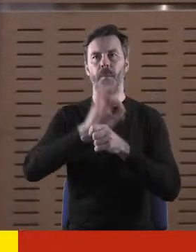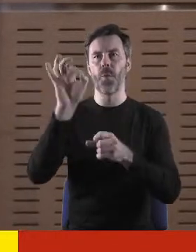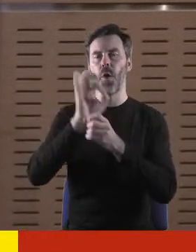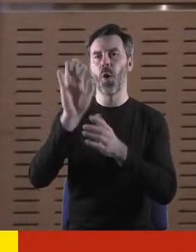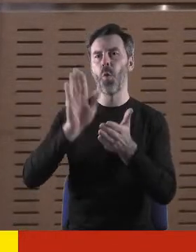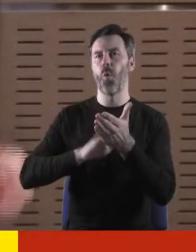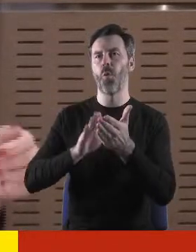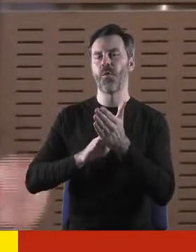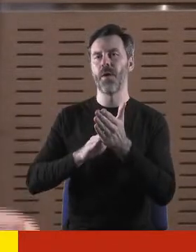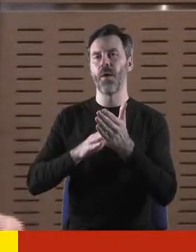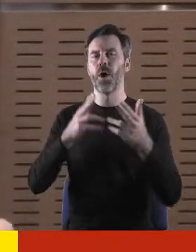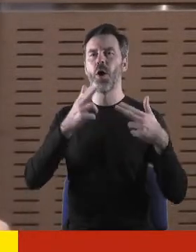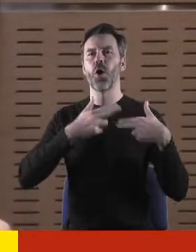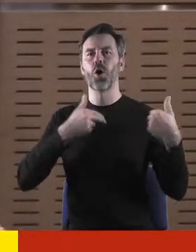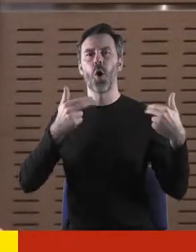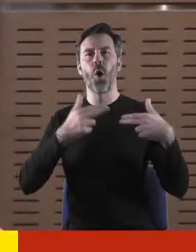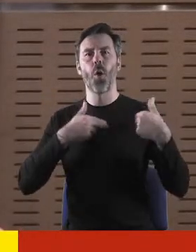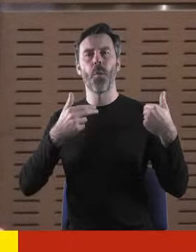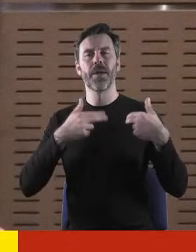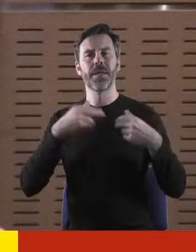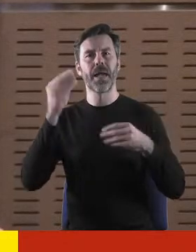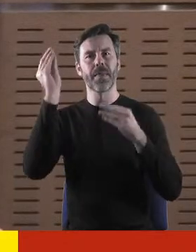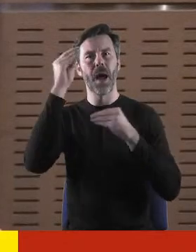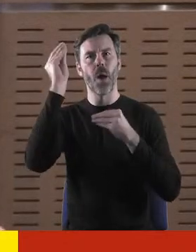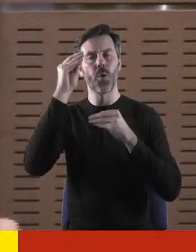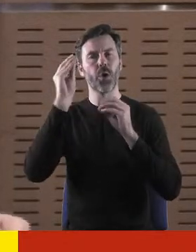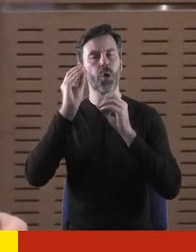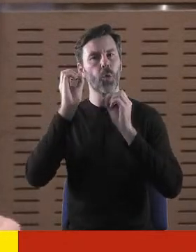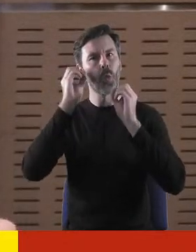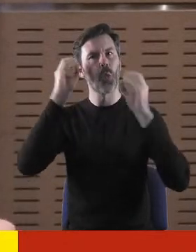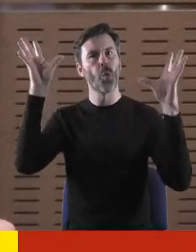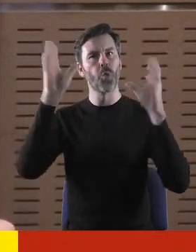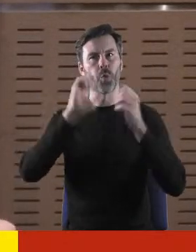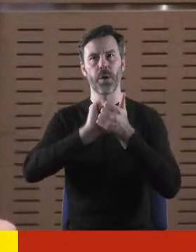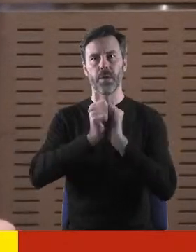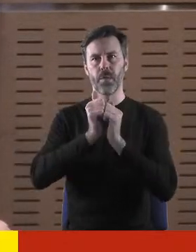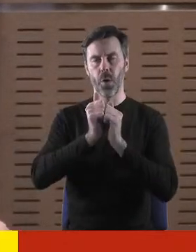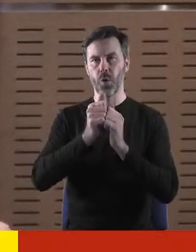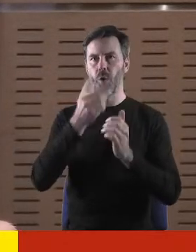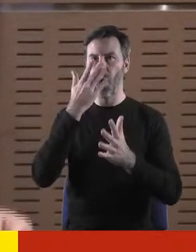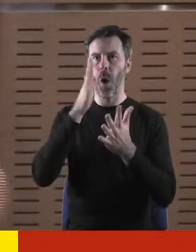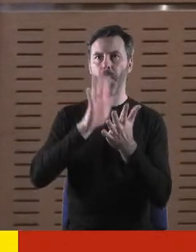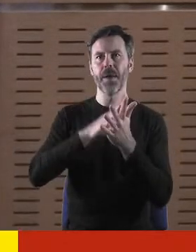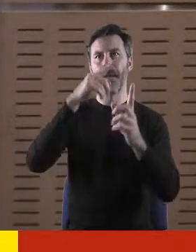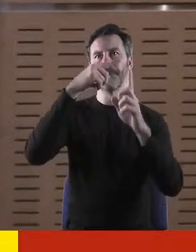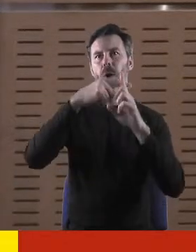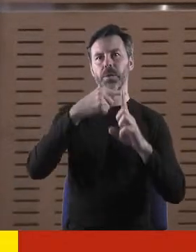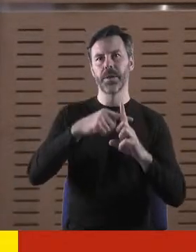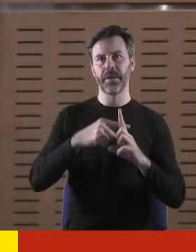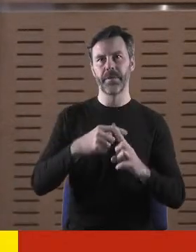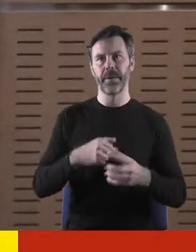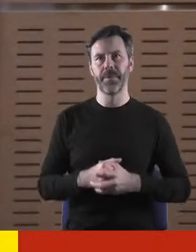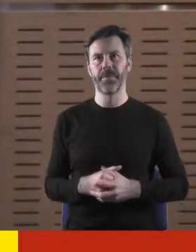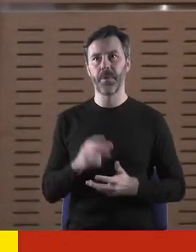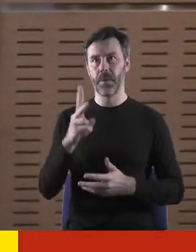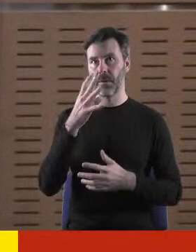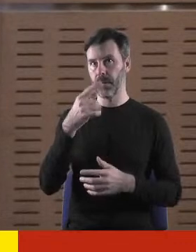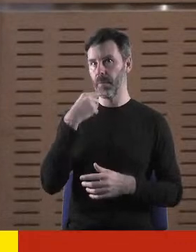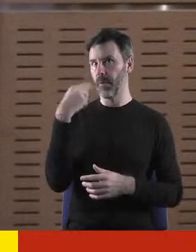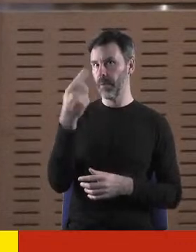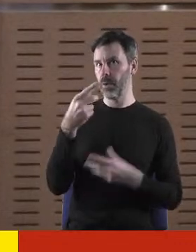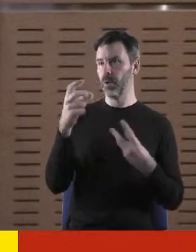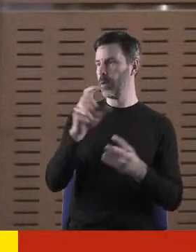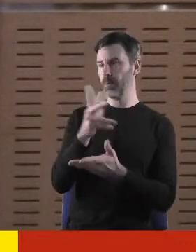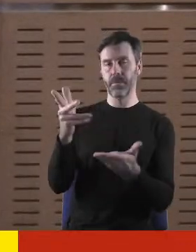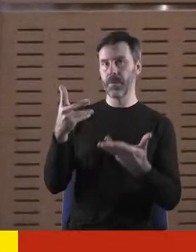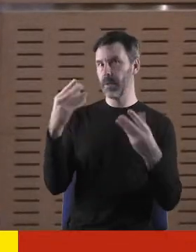pozytywnie zaopiniowany przez Komisję Nauki, Kultury i Sportu. Czy ktoś z Państwa radnych chciałby zabrać głos w tym punkcie? Nie widzę, dziękuję